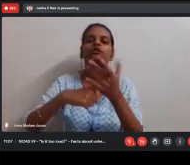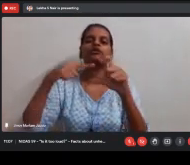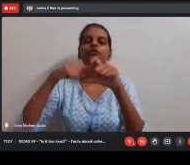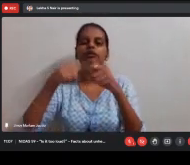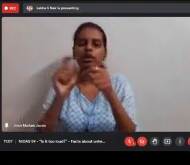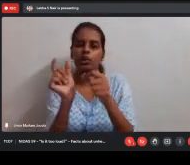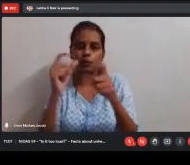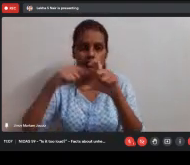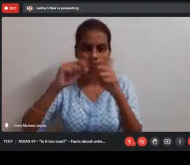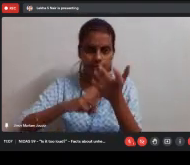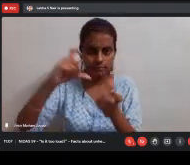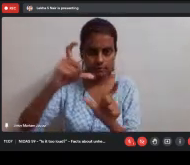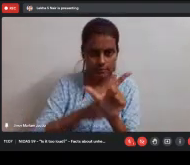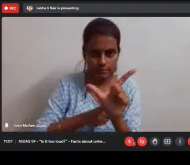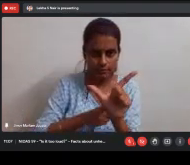അതിന്റെ ആ ഒരു